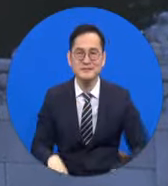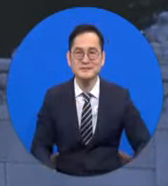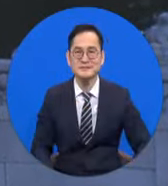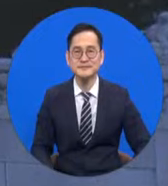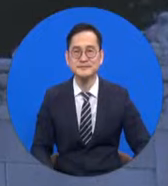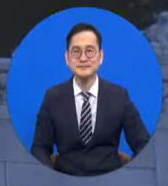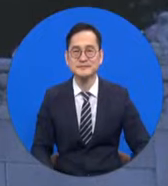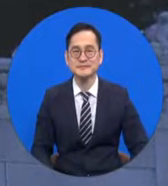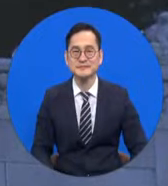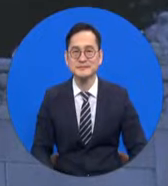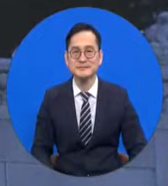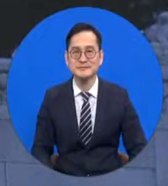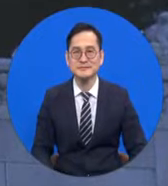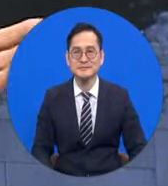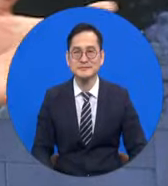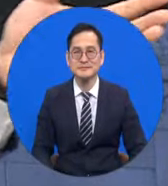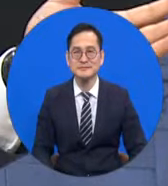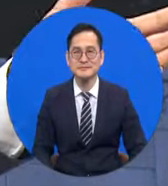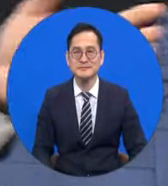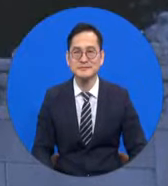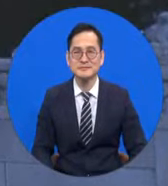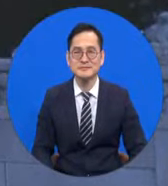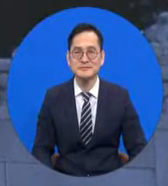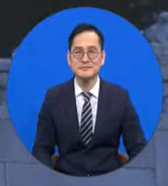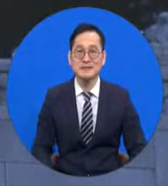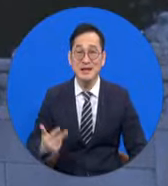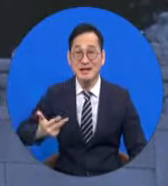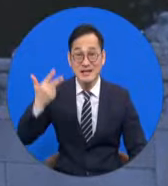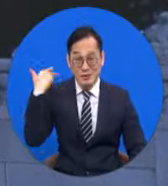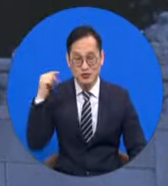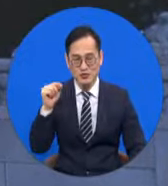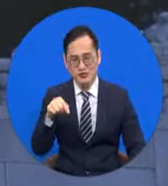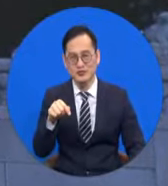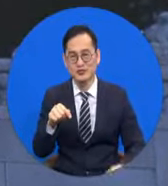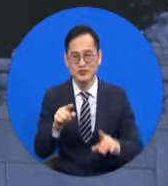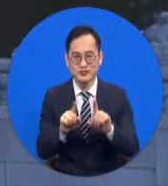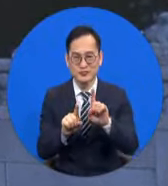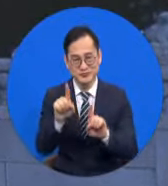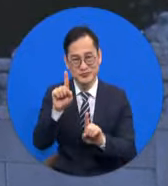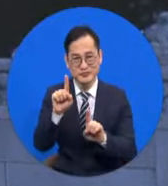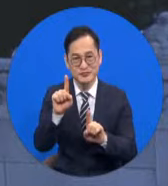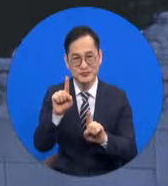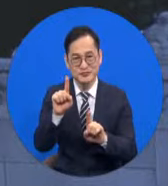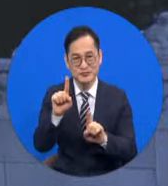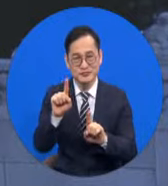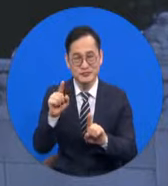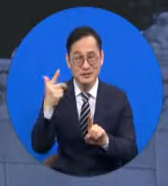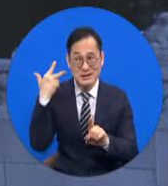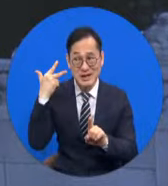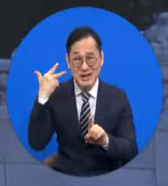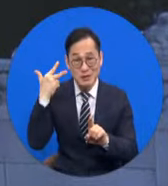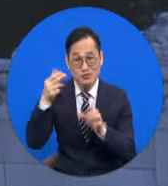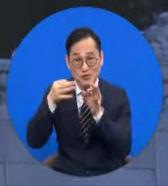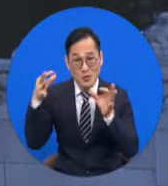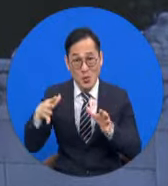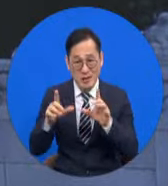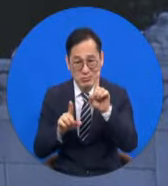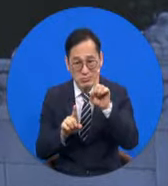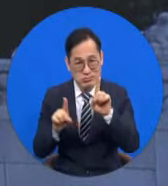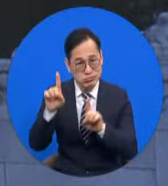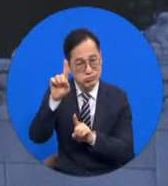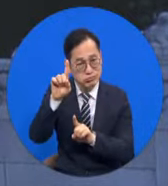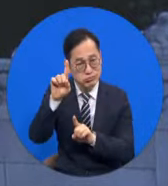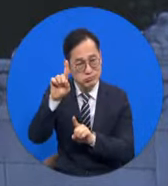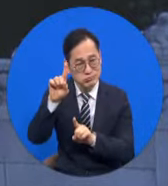그러니까 여론조사 공표 금지 기간 직전에 오차범위 내로 이제 두 후보가 탁 돌아서 맞붙었는데 그 지난 6, 7일간 어떤 여론 변화가